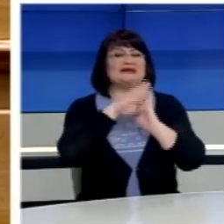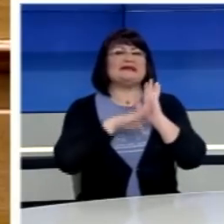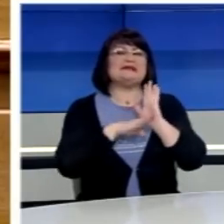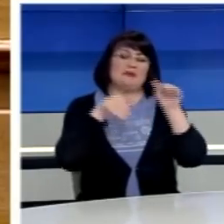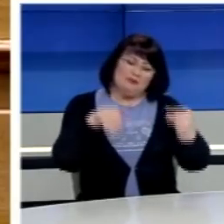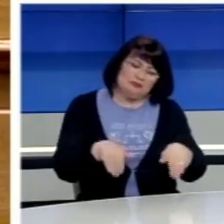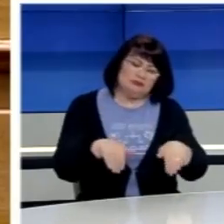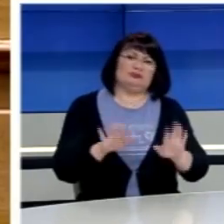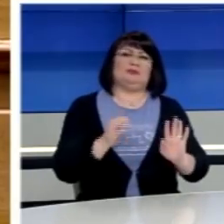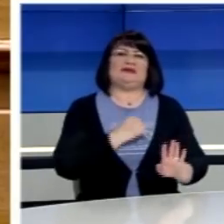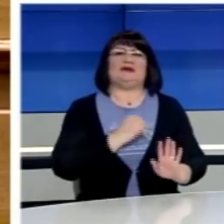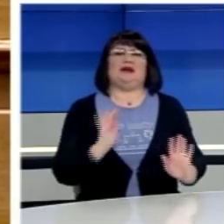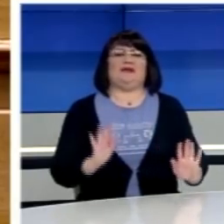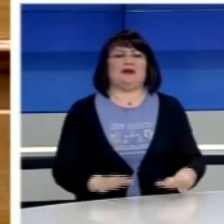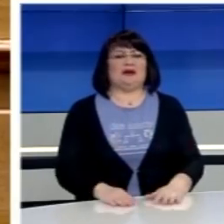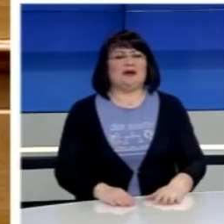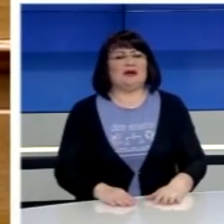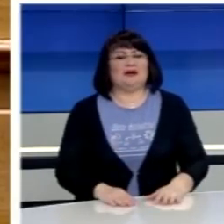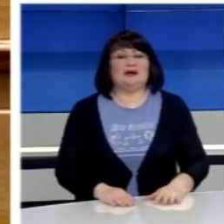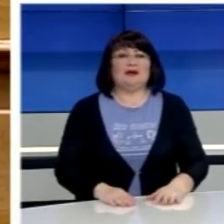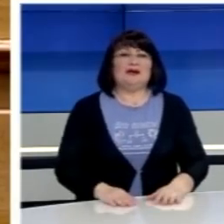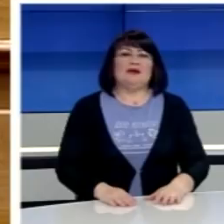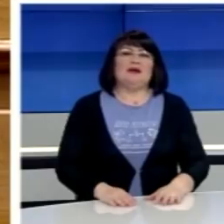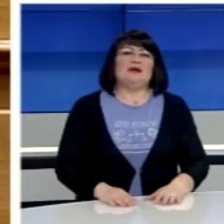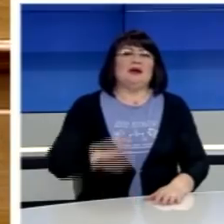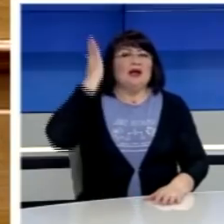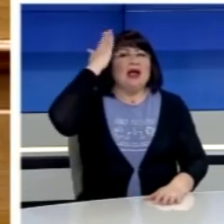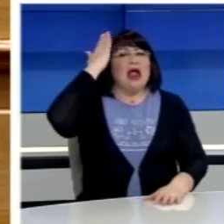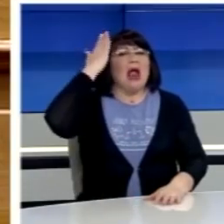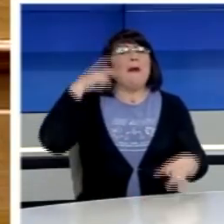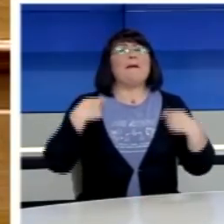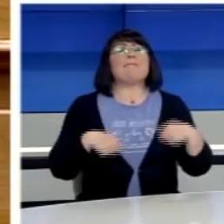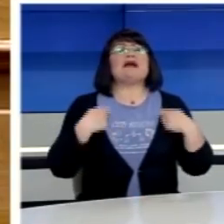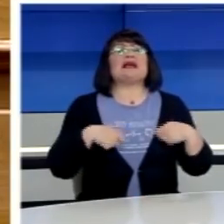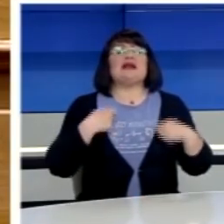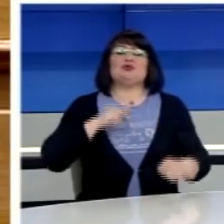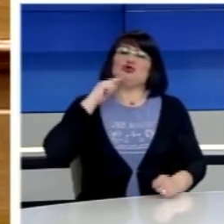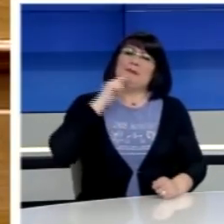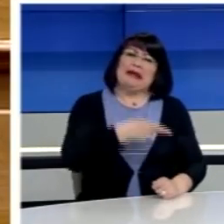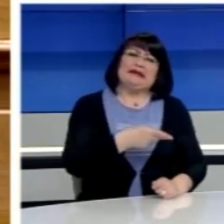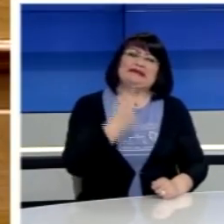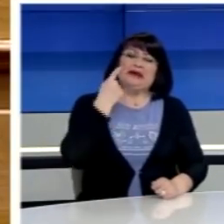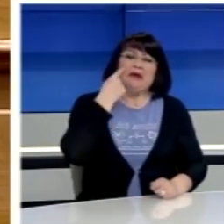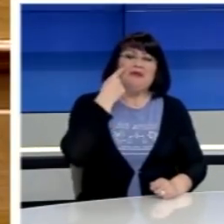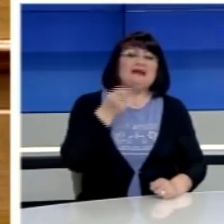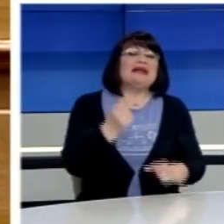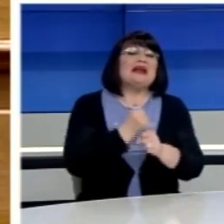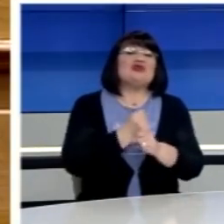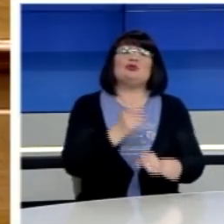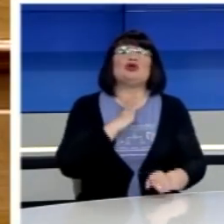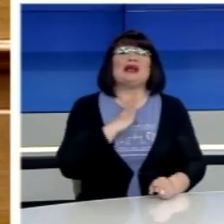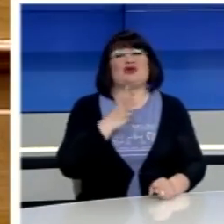που υπηρετείτε. Είναι η απάντηση που δίνει ο ίδιος ο καπιταλισμός στο τι άνθρωπο, τι